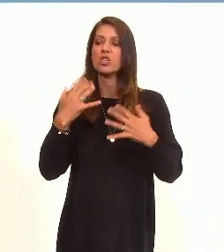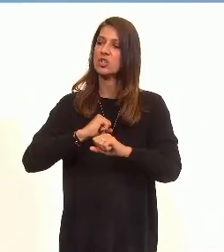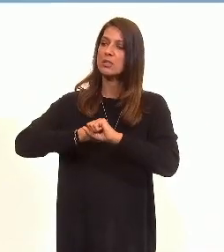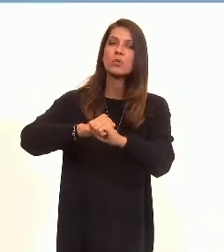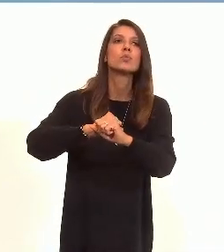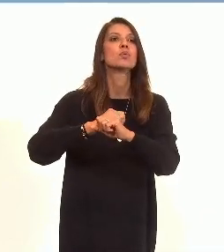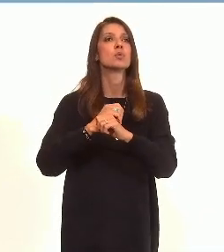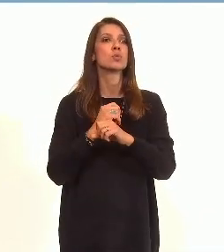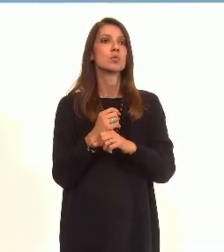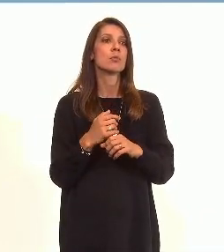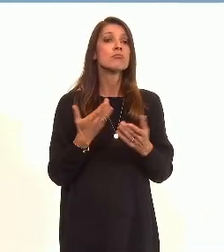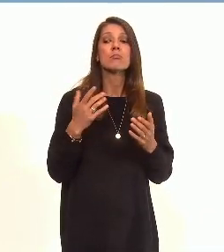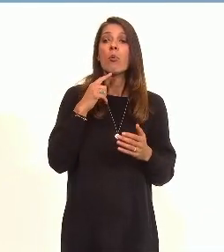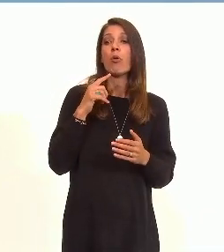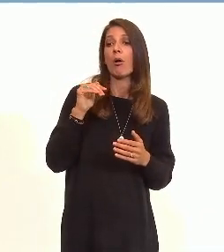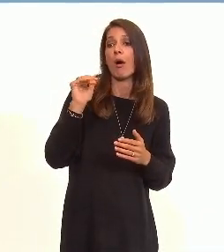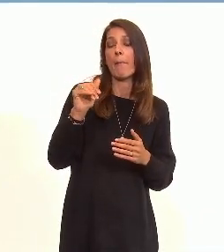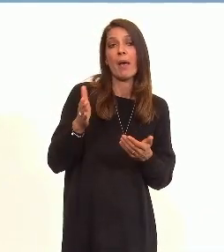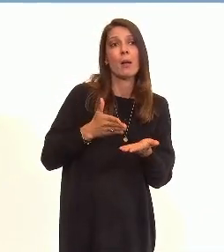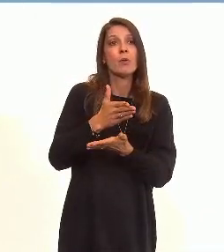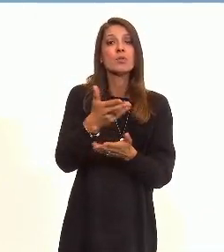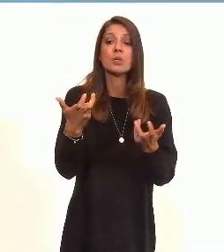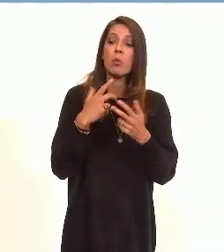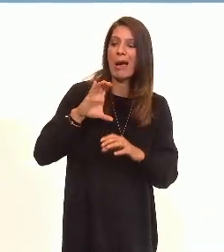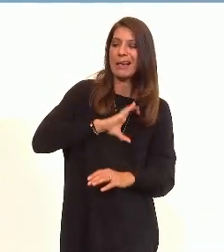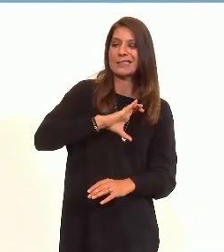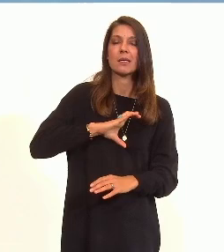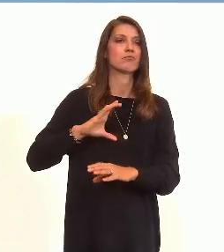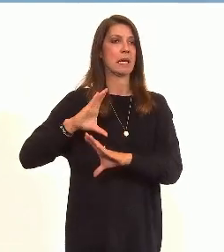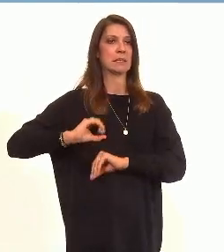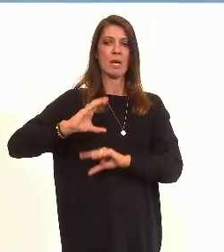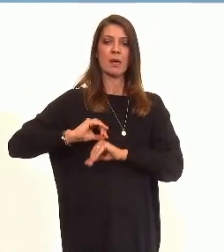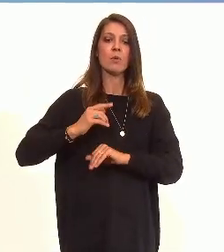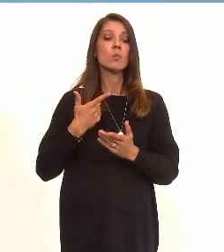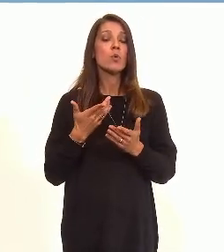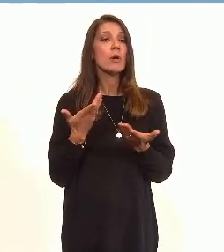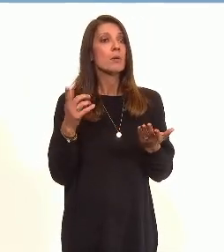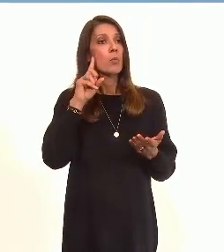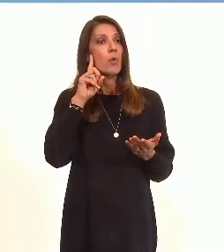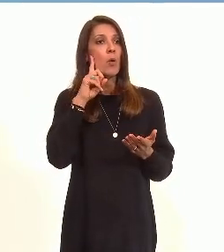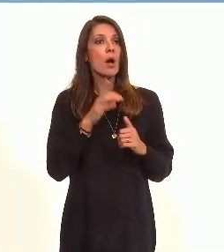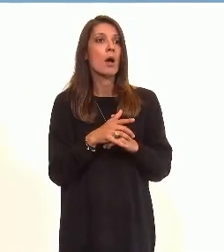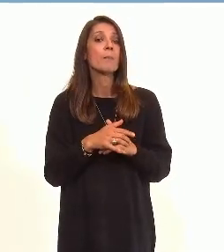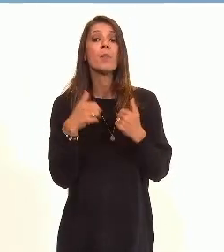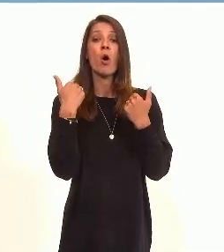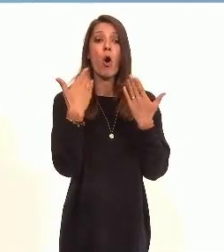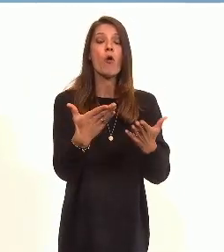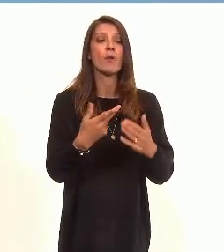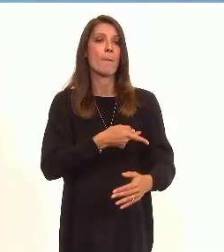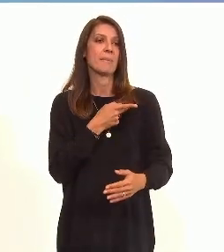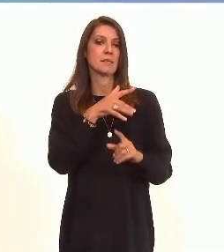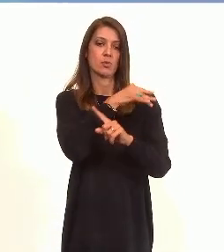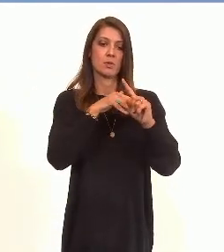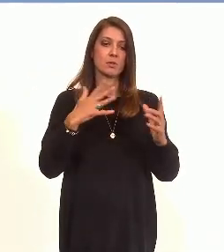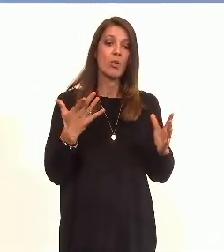appel à projet principal, qui est expérimenté pour accompagner l'évolution de l'offre médico-sociale. Et puis des projets